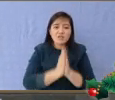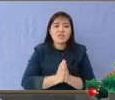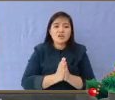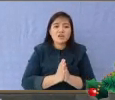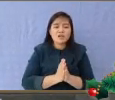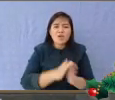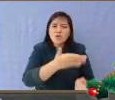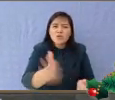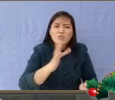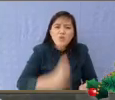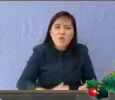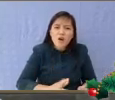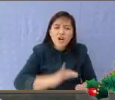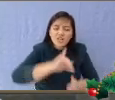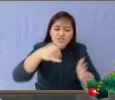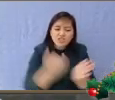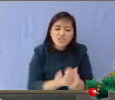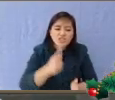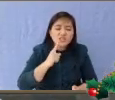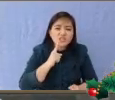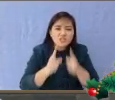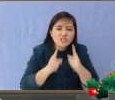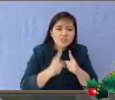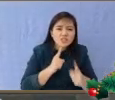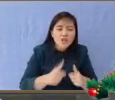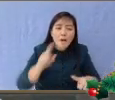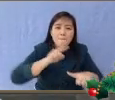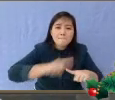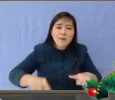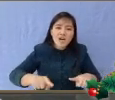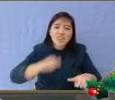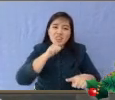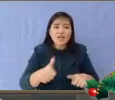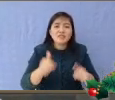praying. Because prayer involves faith.